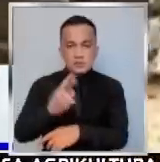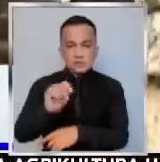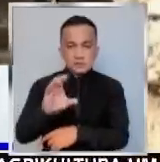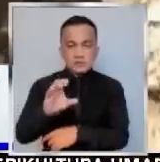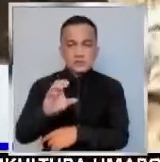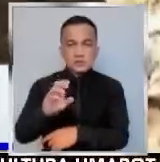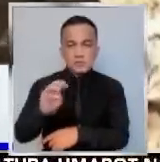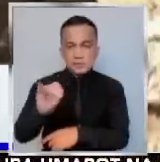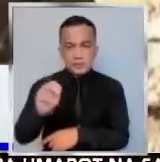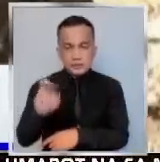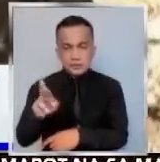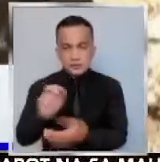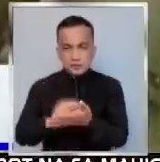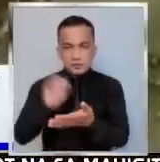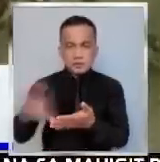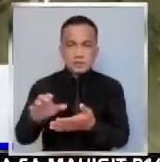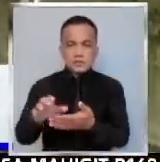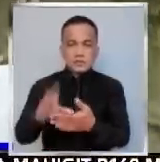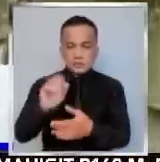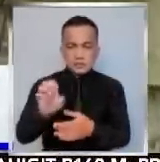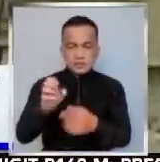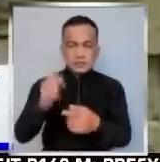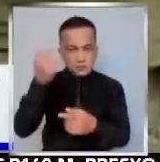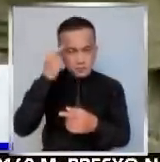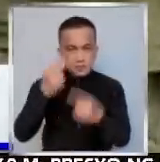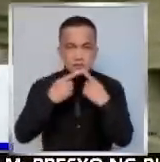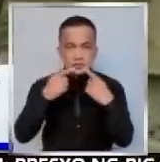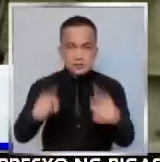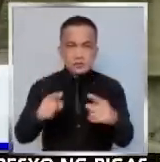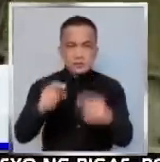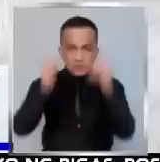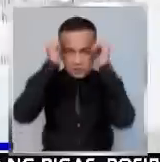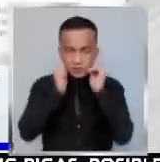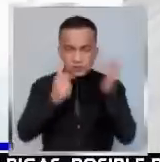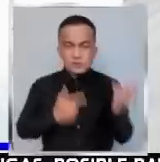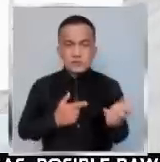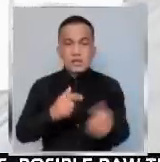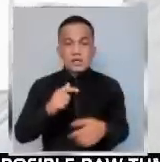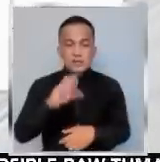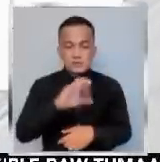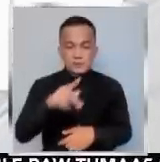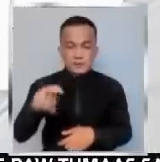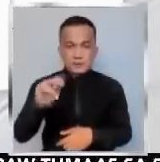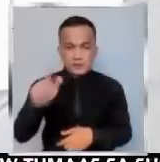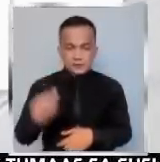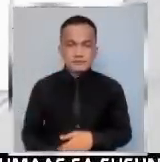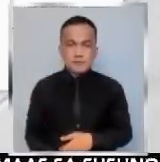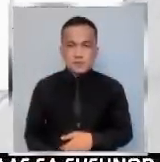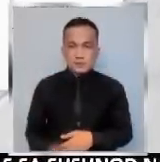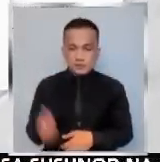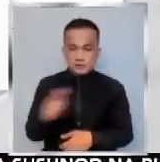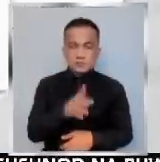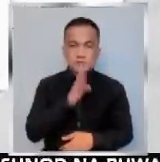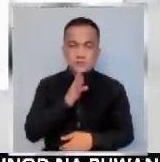nagbasura sa kaso ng pamahalaan na ideklarang terorista ang CPP-NPA. Sa isang pahayag, mahigpit na binalaan ng